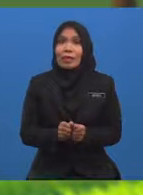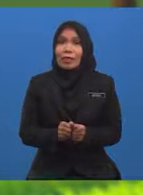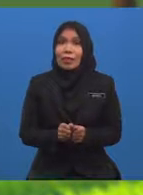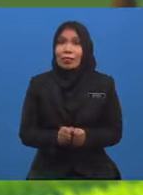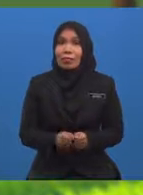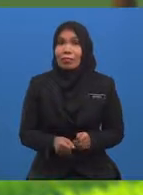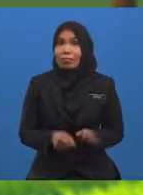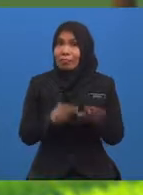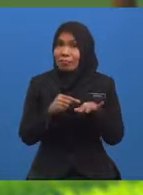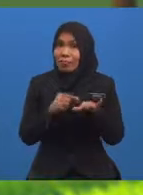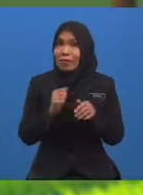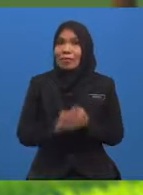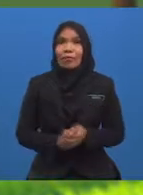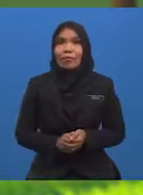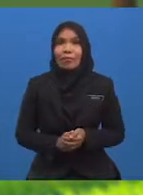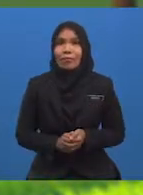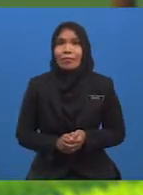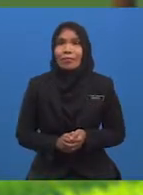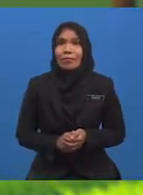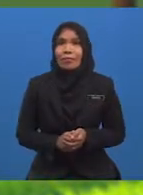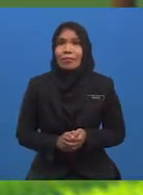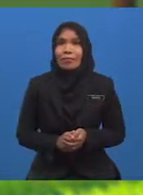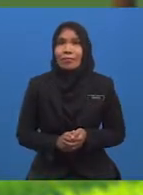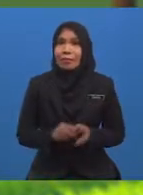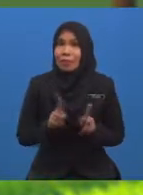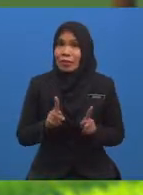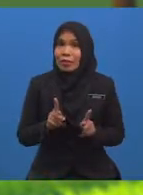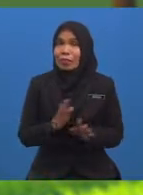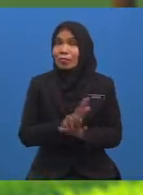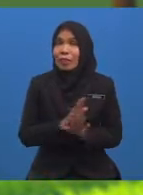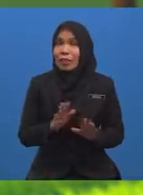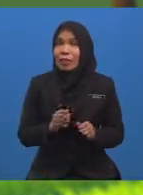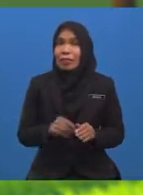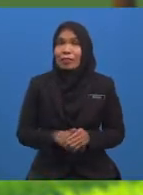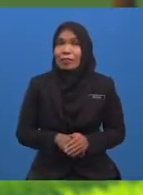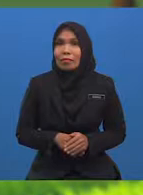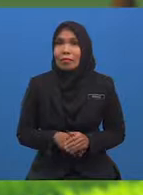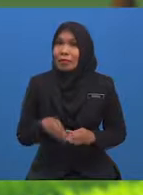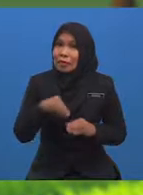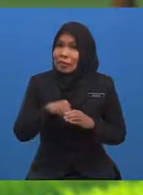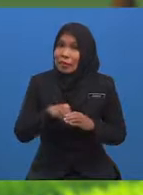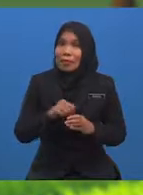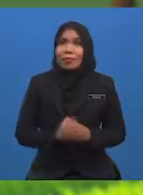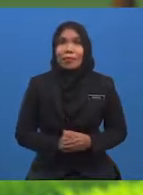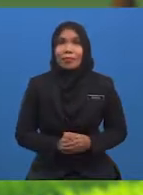cikgu. Pastikan jangan terlalu dalam ya. Setelah selesai